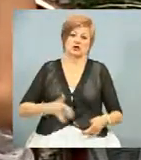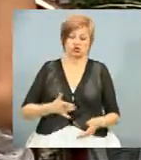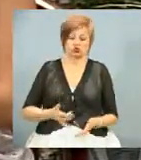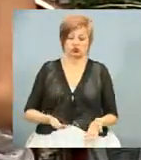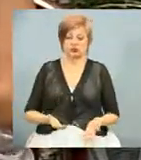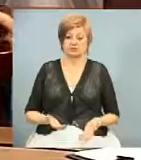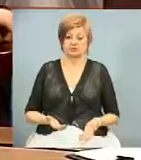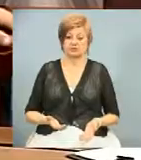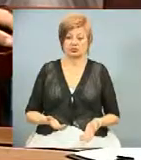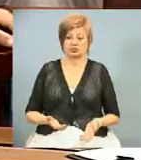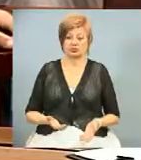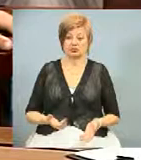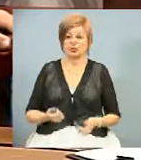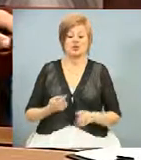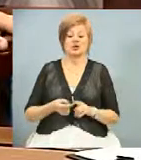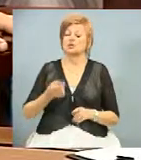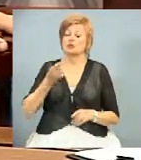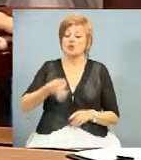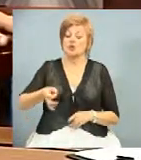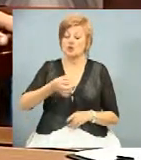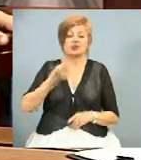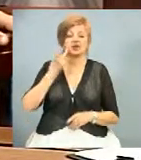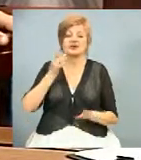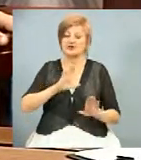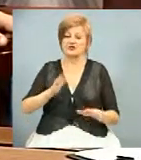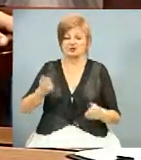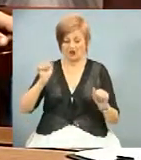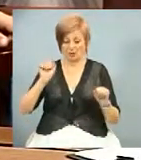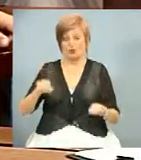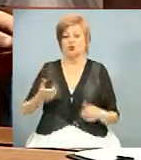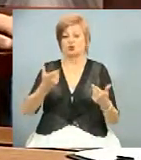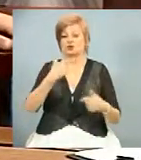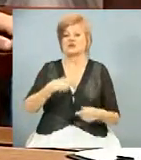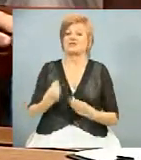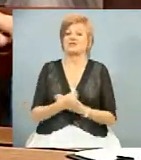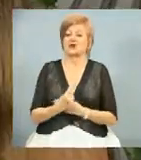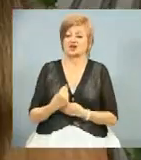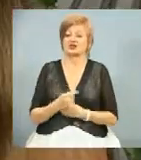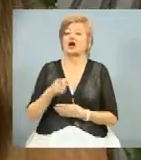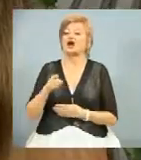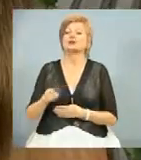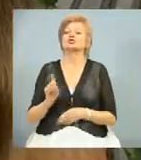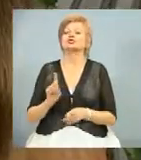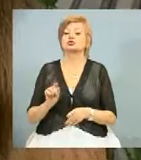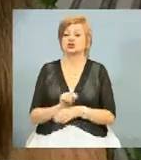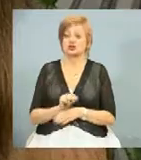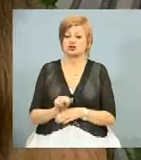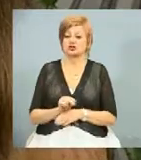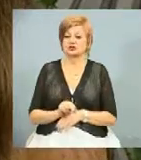речі. Тобто пігулки не завжди можуть нас вилікувати. Ти чим лікуєшся?